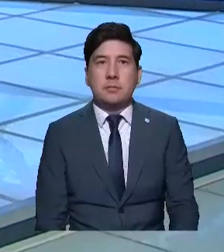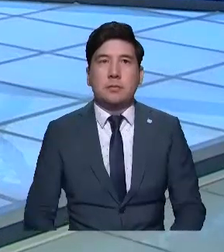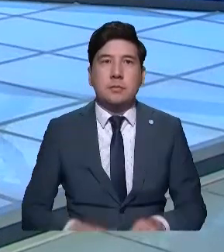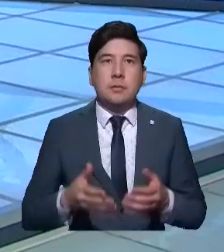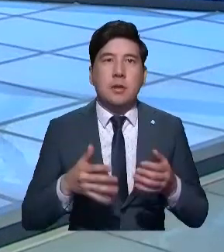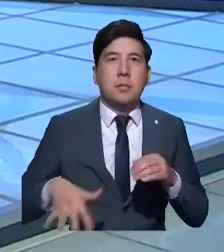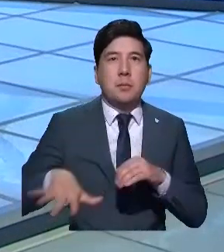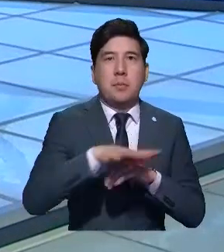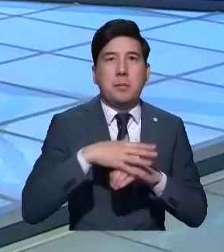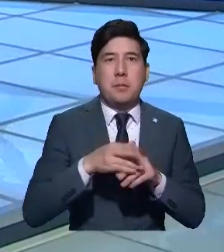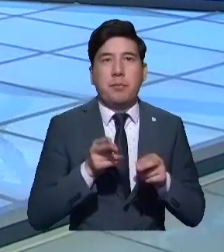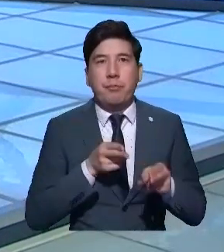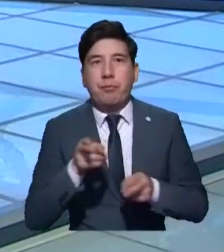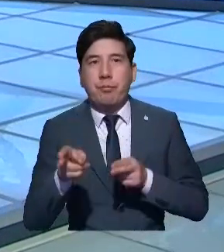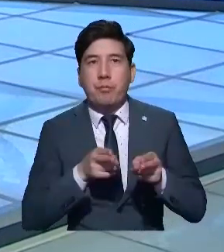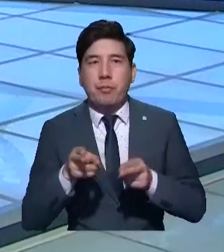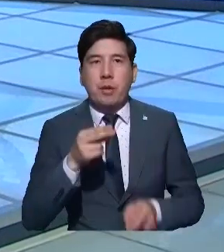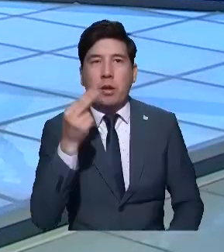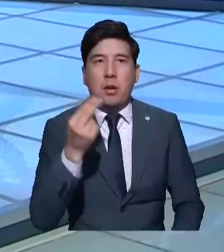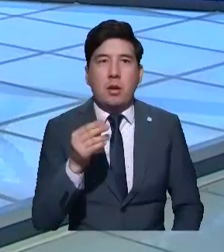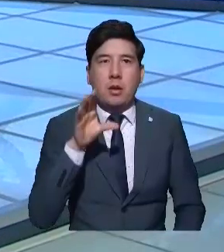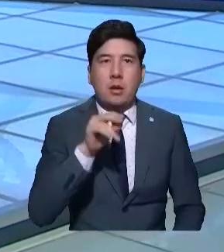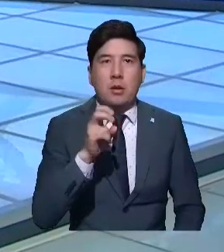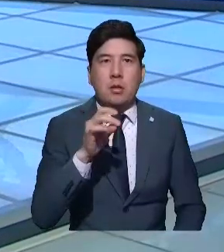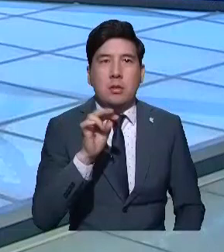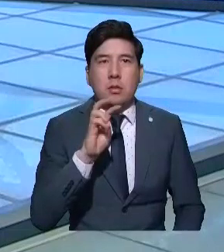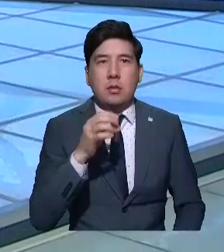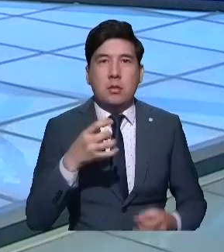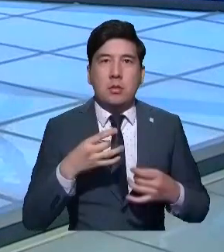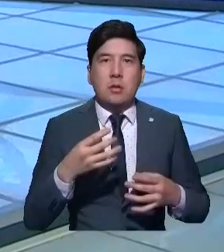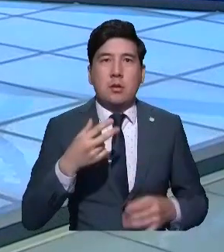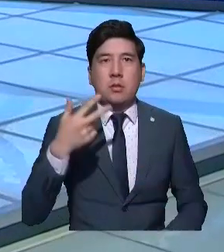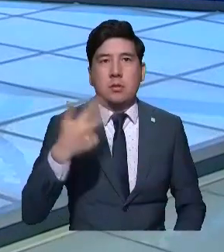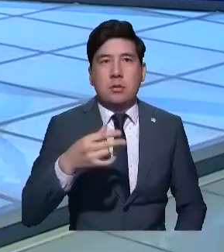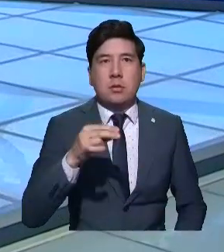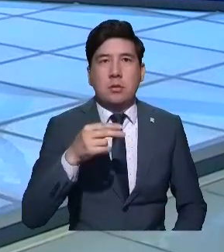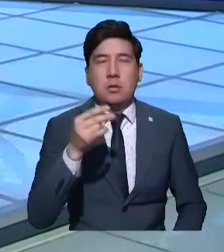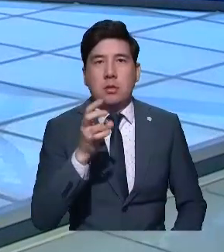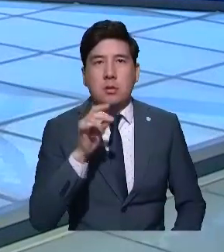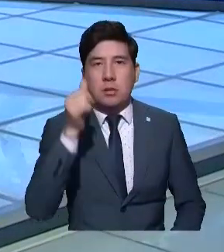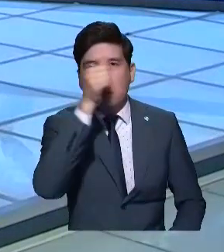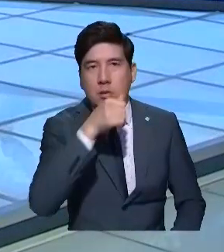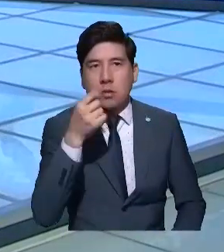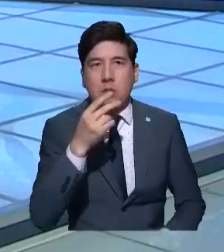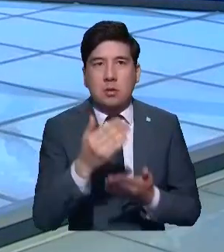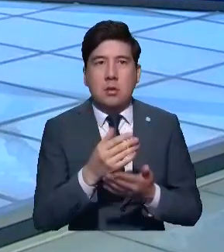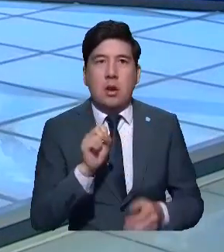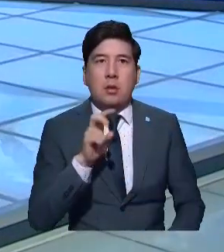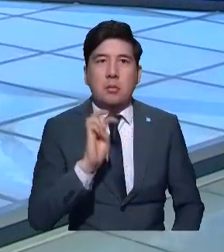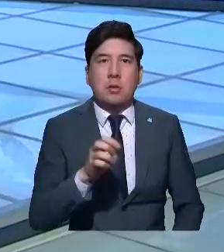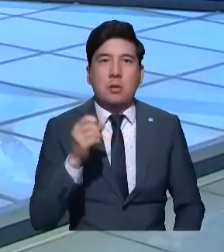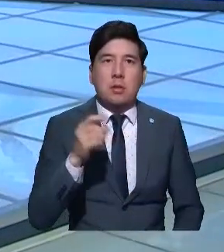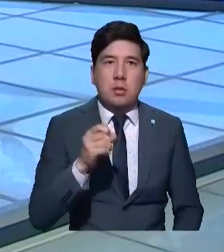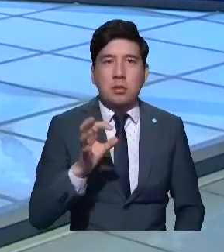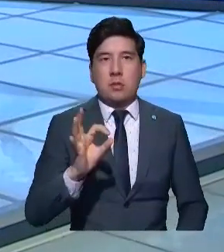Массовый лыжный забег прошел в Акмолинской области. Мероприятие приурочили к 30-летию первой завоеванной на зимних Олимпийских играх золотой